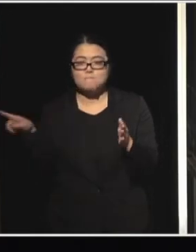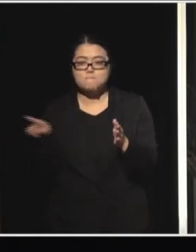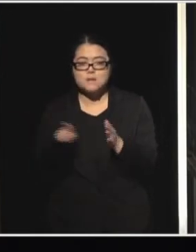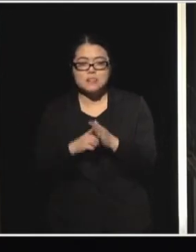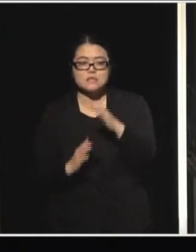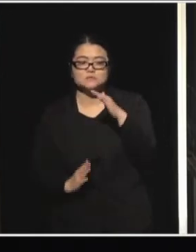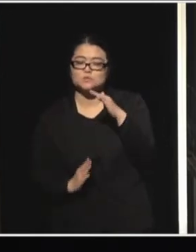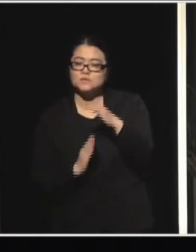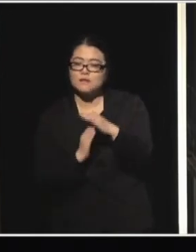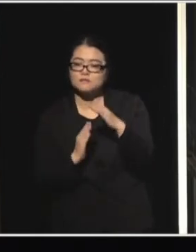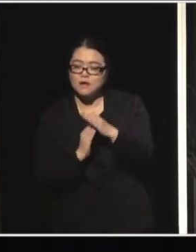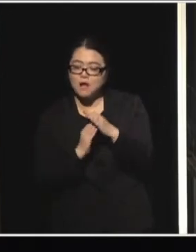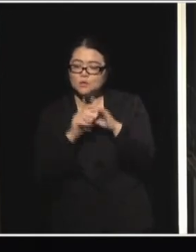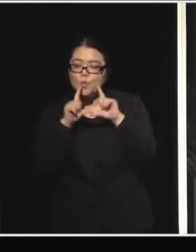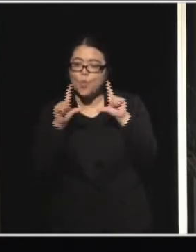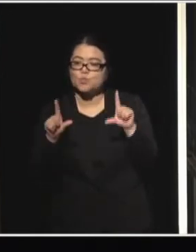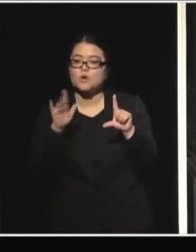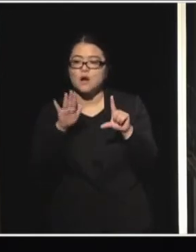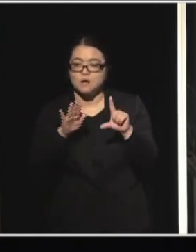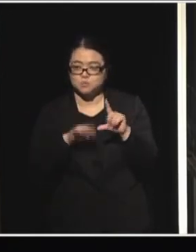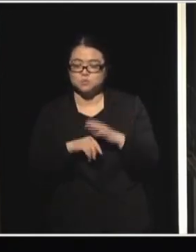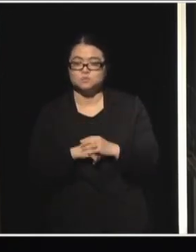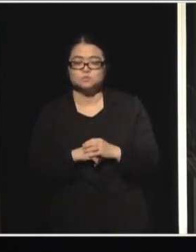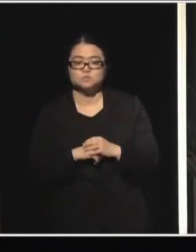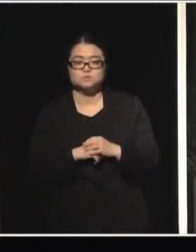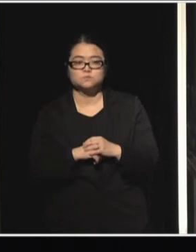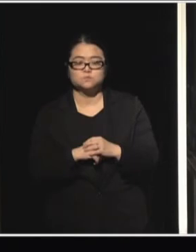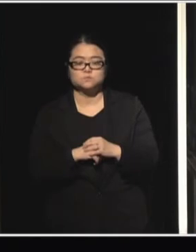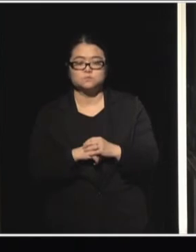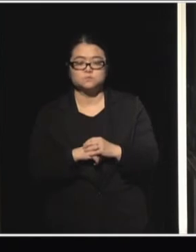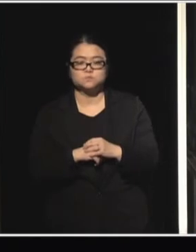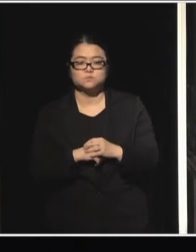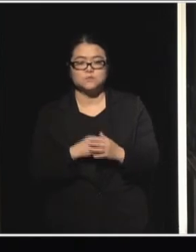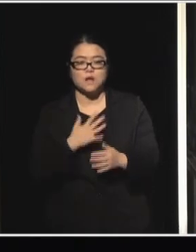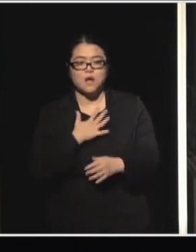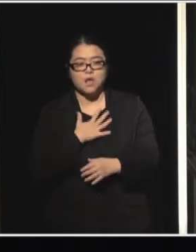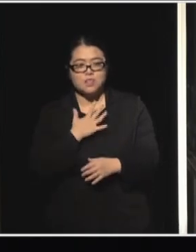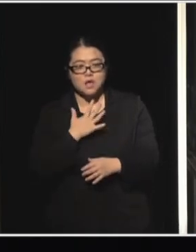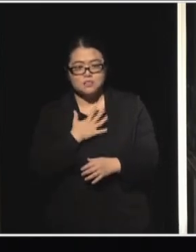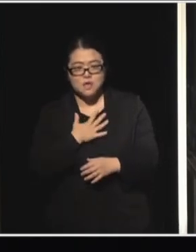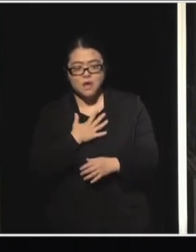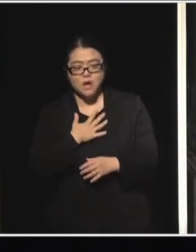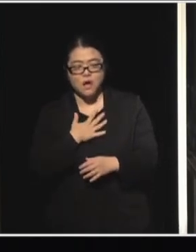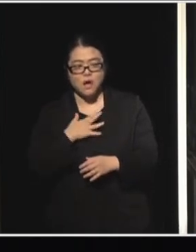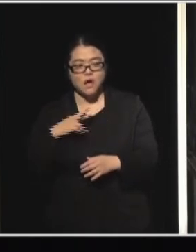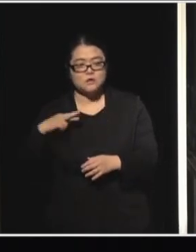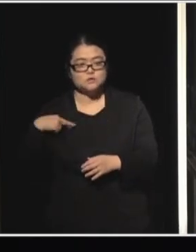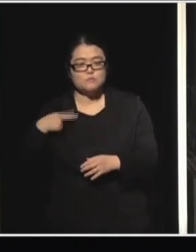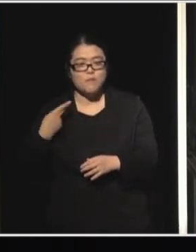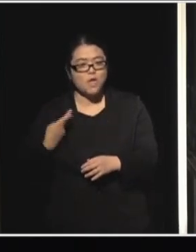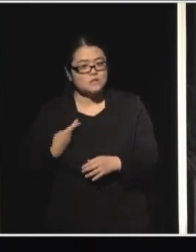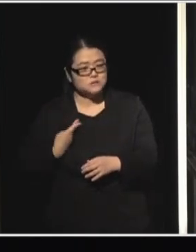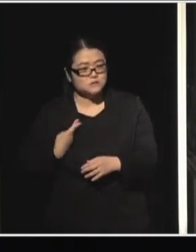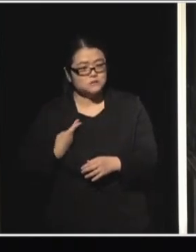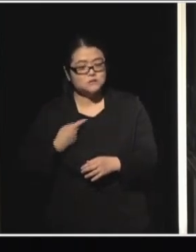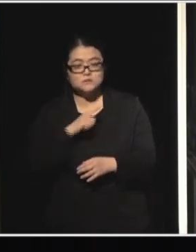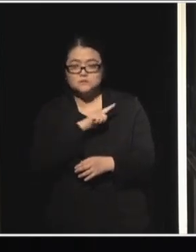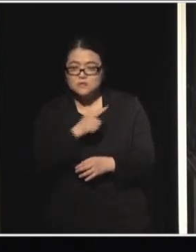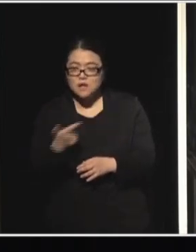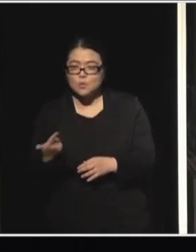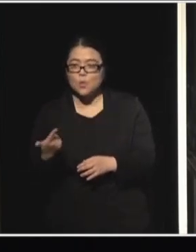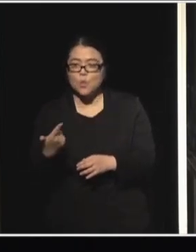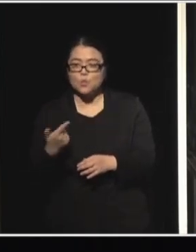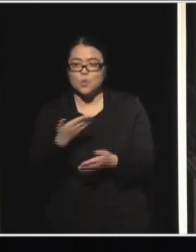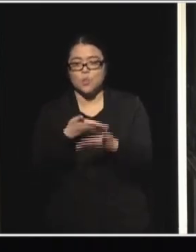ます金里スペイン米国からだスペインのデータを解析して前向き